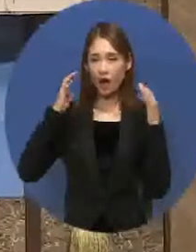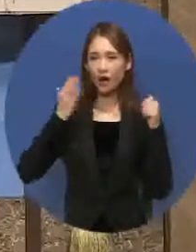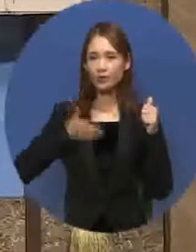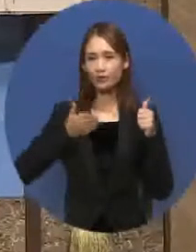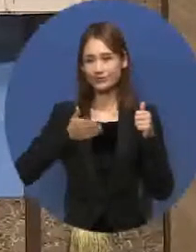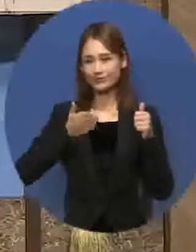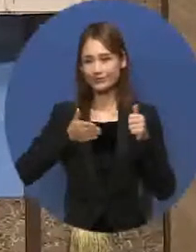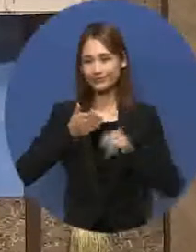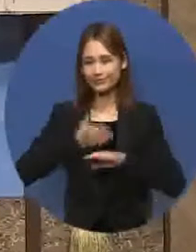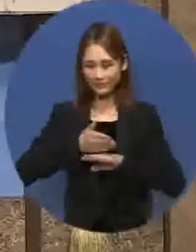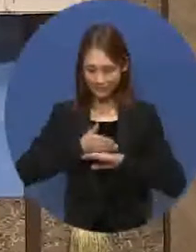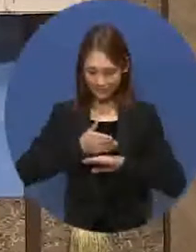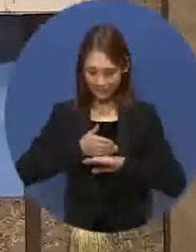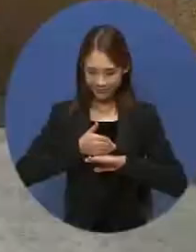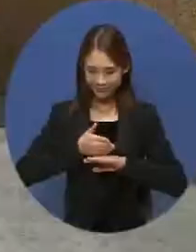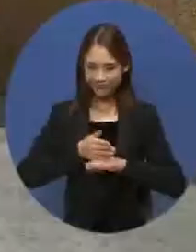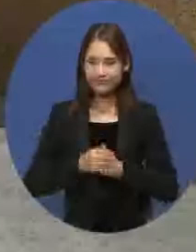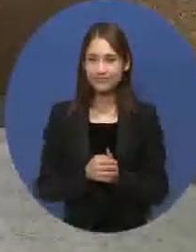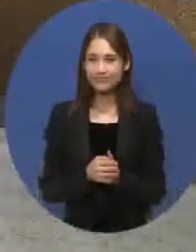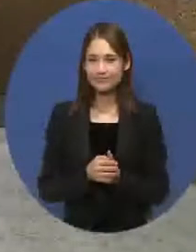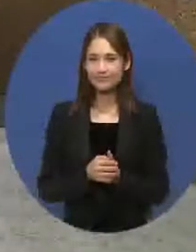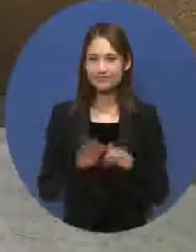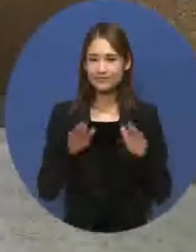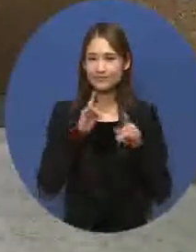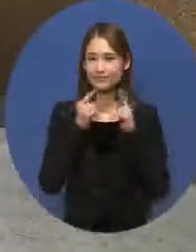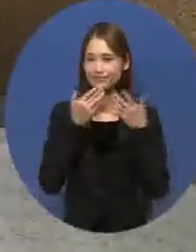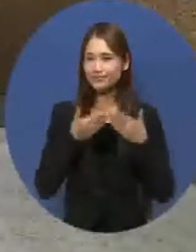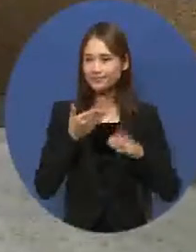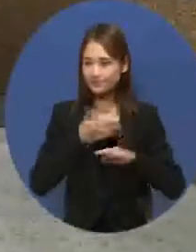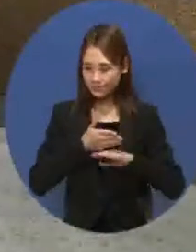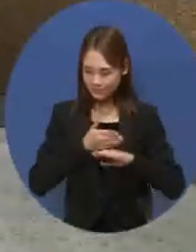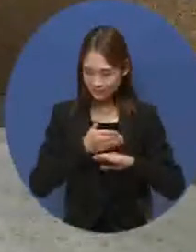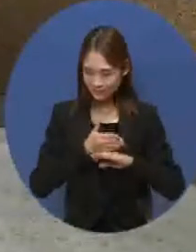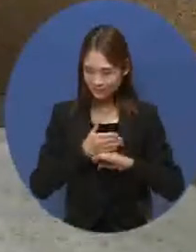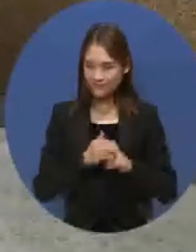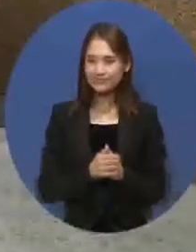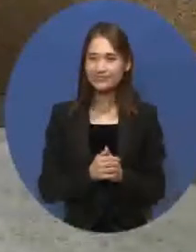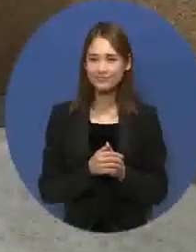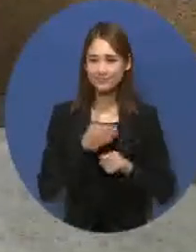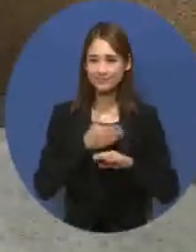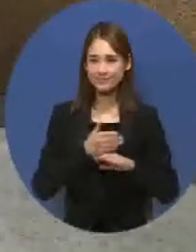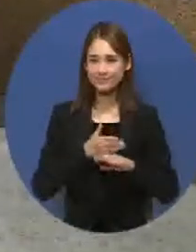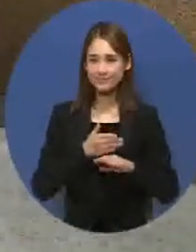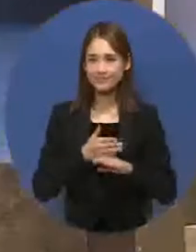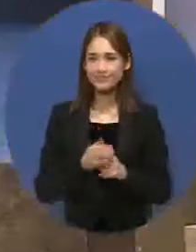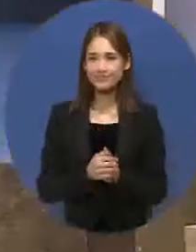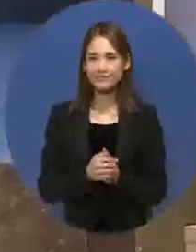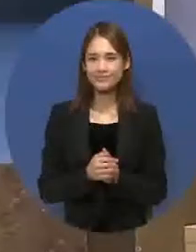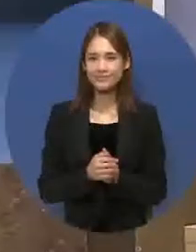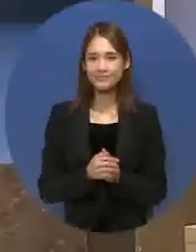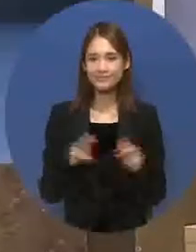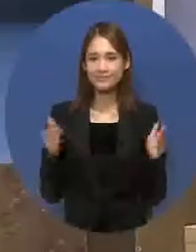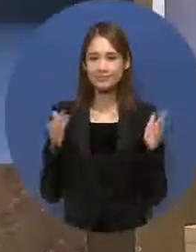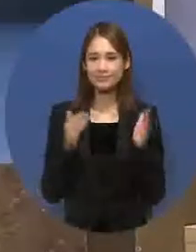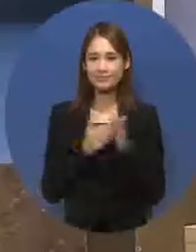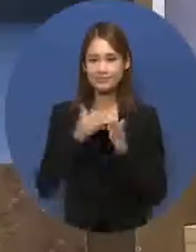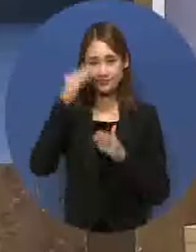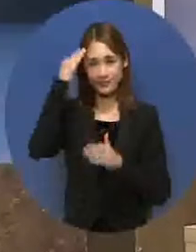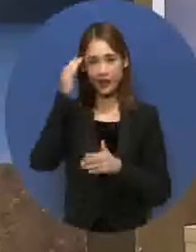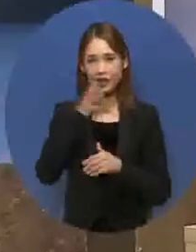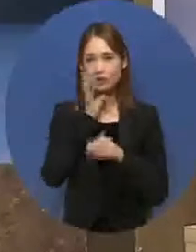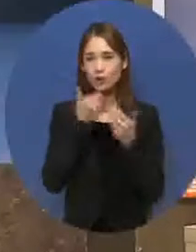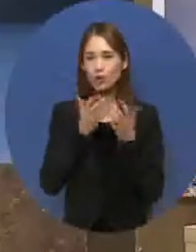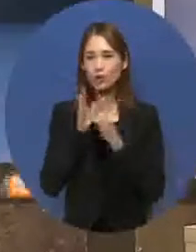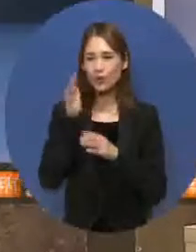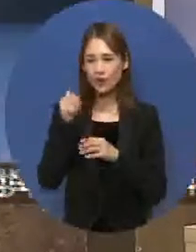부탁드립니다. 감사합니다. 네, 오늘 말씀 감사합니다. 예, 감사합니다. 네, 지금까지